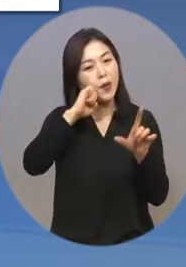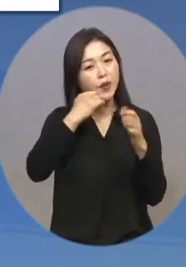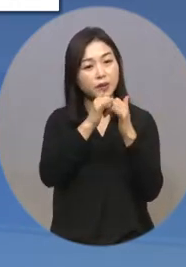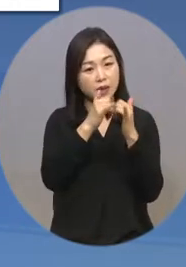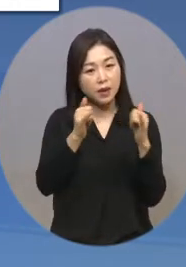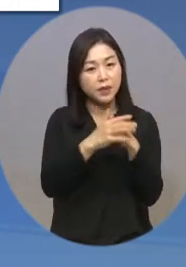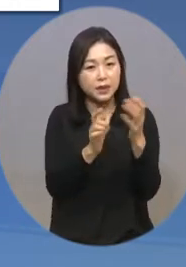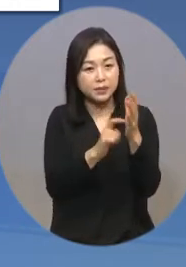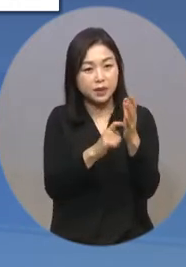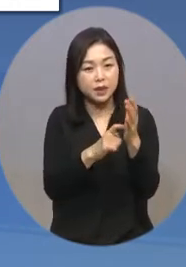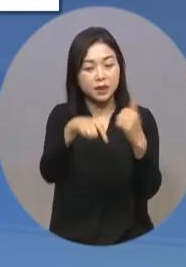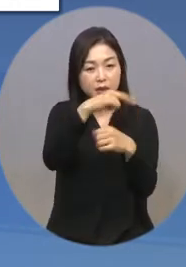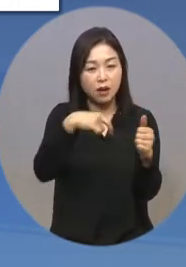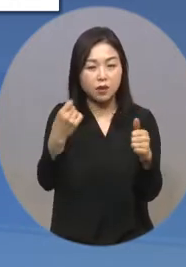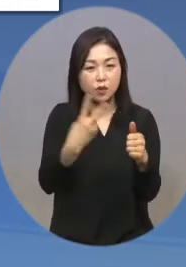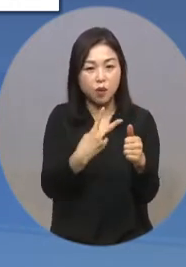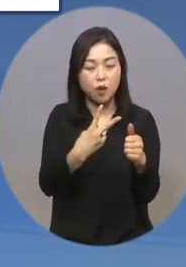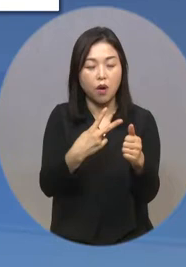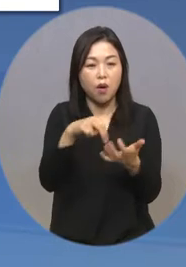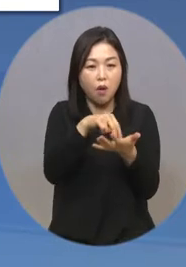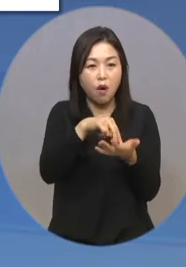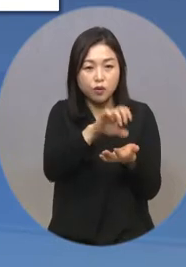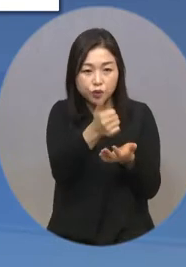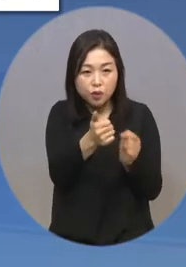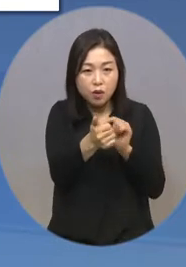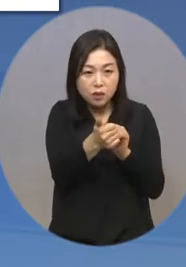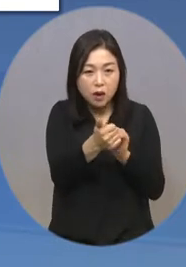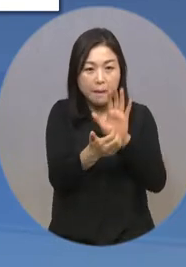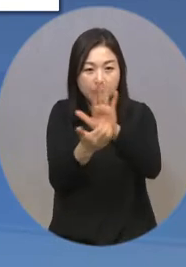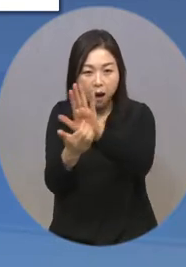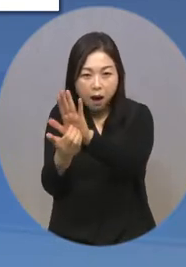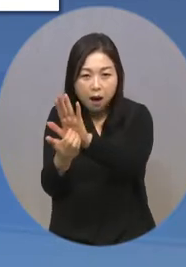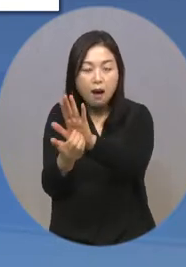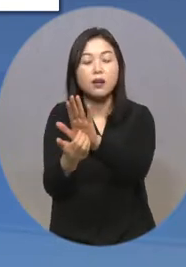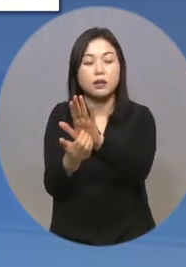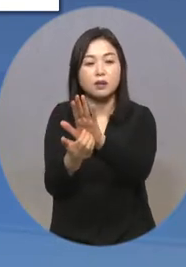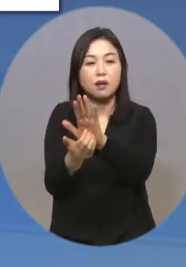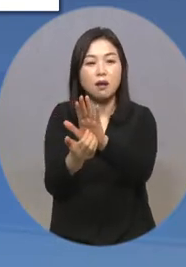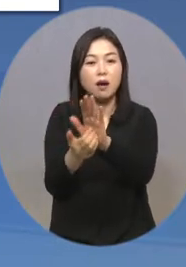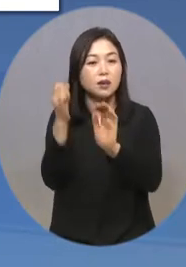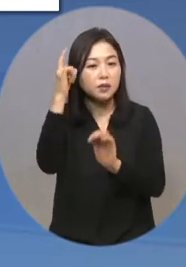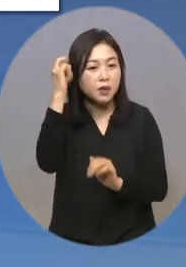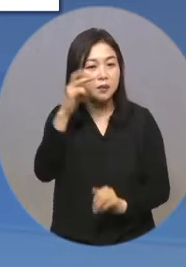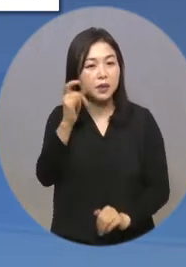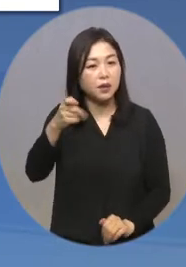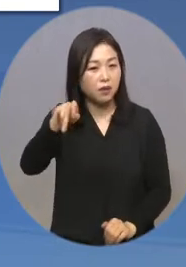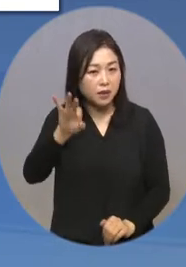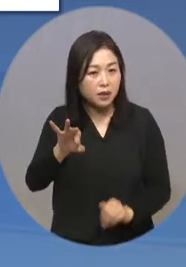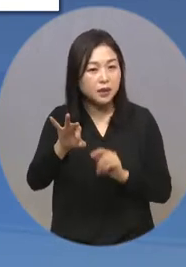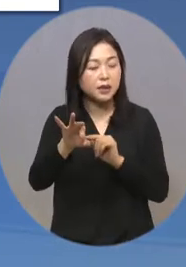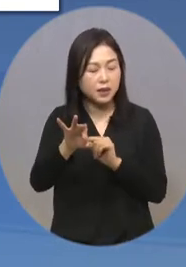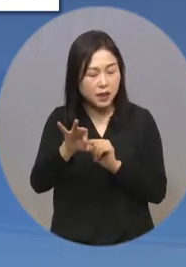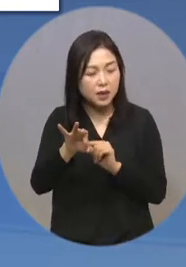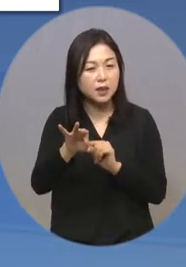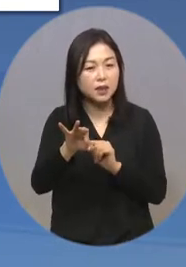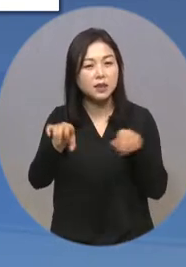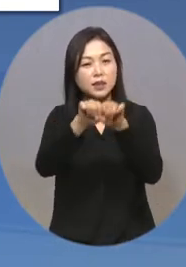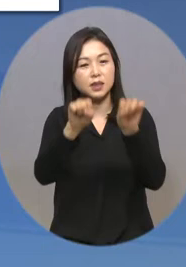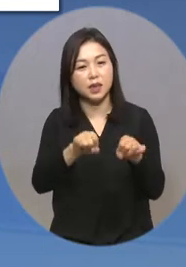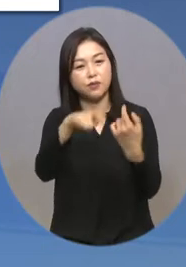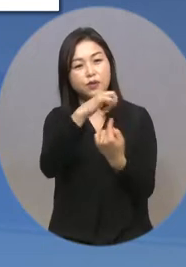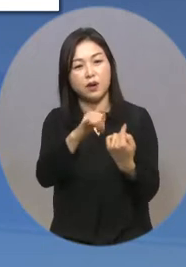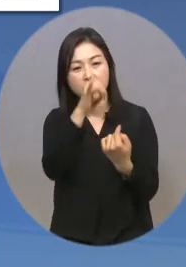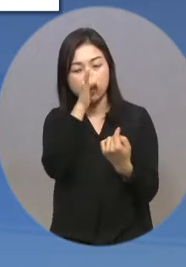신속하게 대응하기 위해 스마트 미터링 시스템 을 활용합니다 이 시스템은 아날로그 방식으로 운영해 온